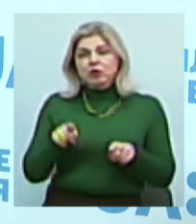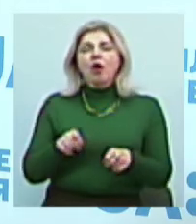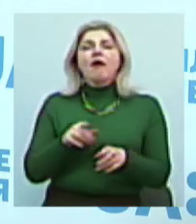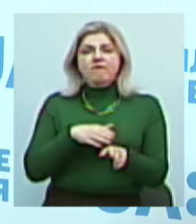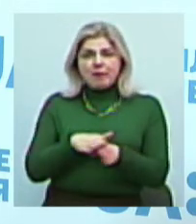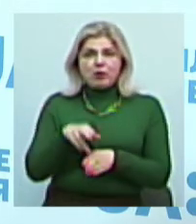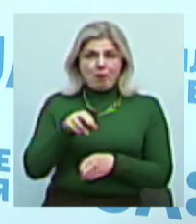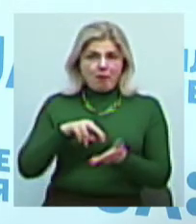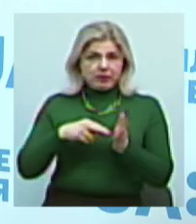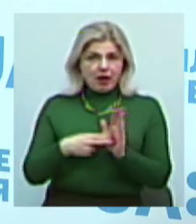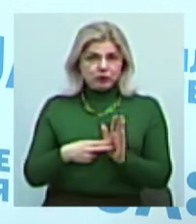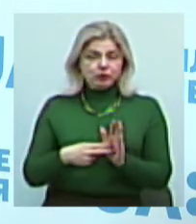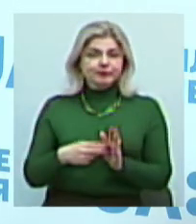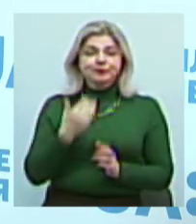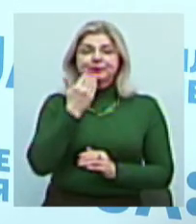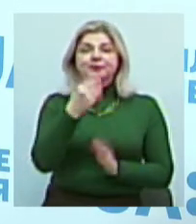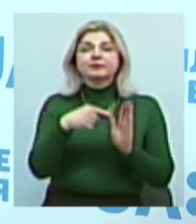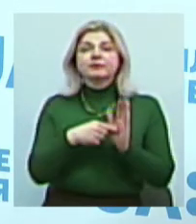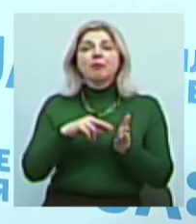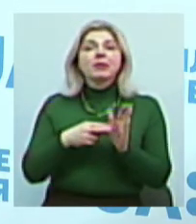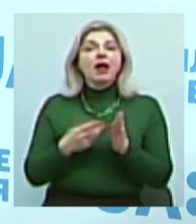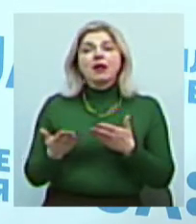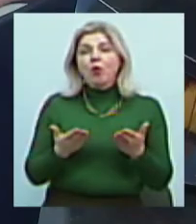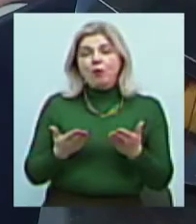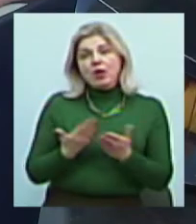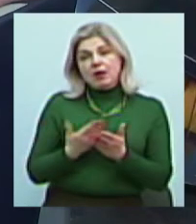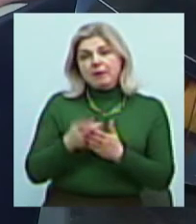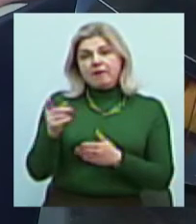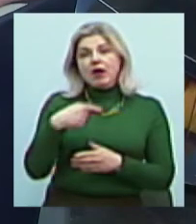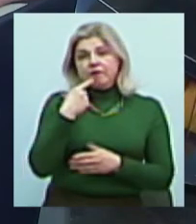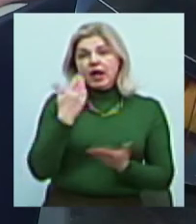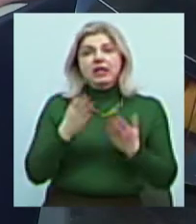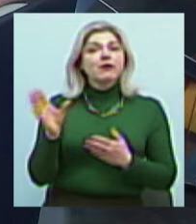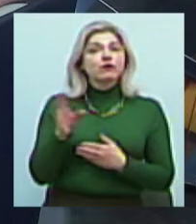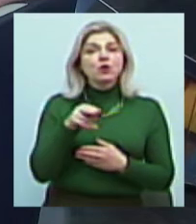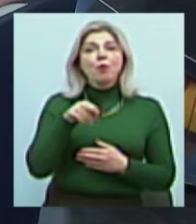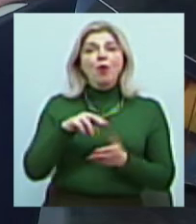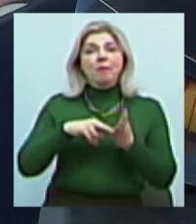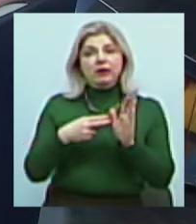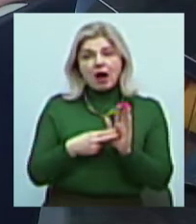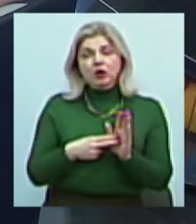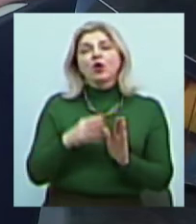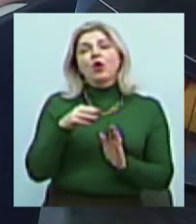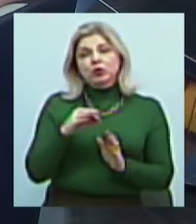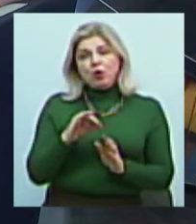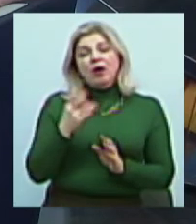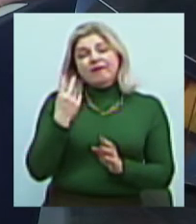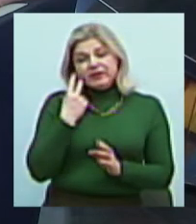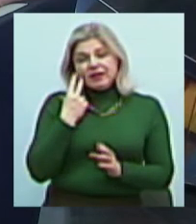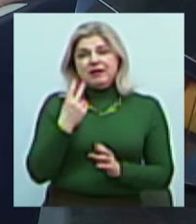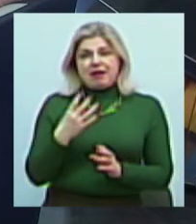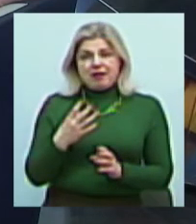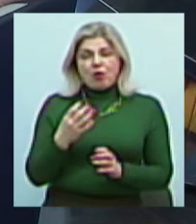плану? По плану якому? Ось, наприклад, ви сказали, що якщо все буде по плану, то буде... Ви знаєте, завжди, напевно,